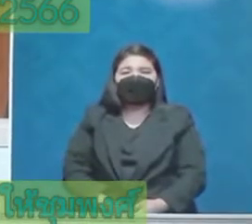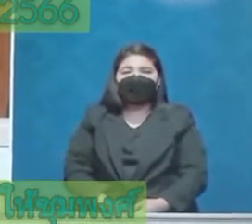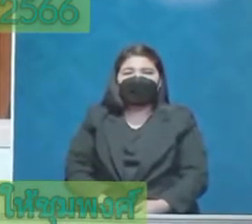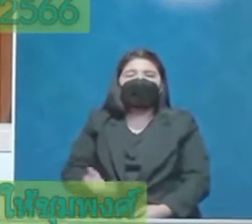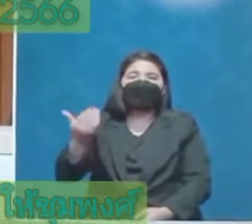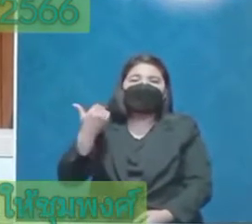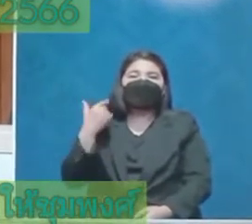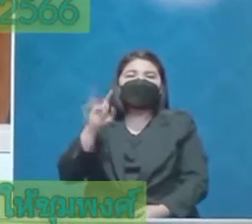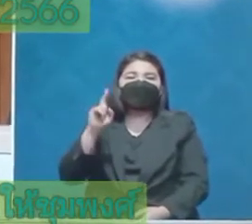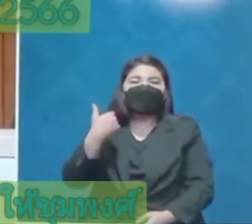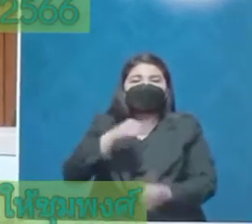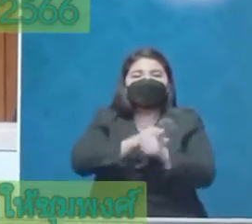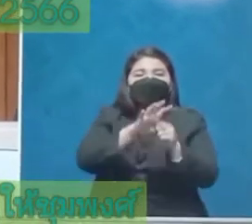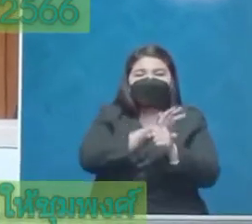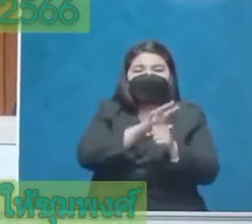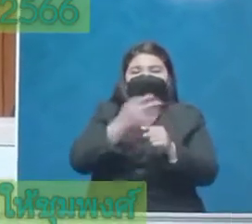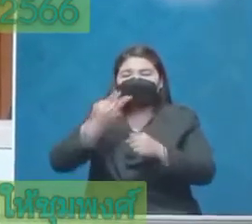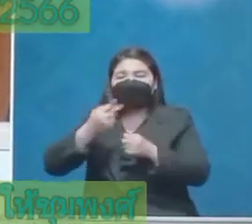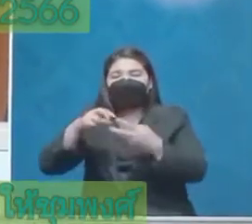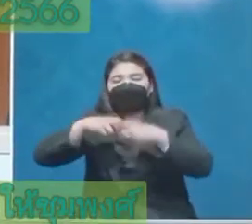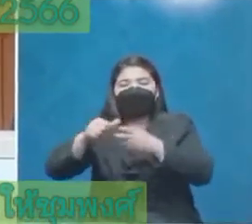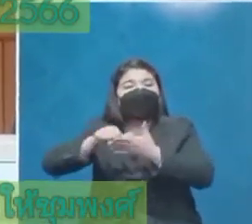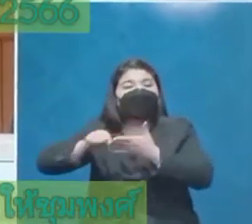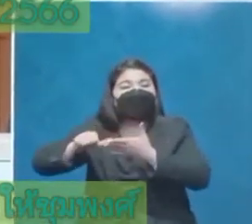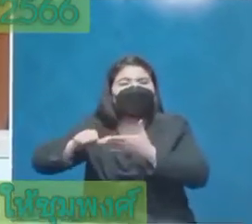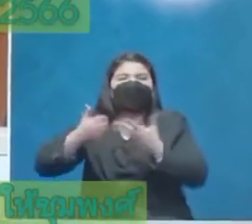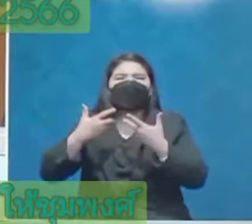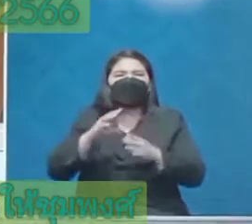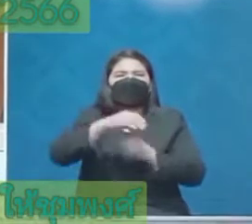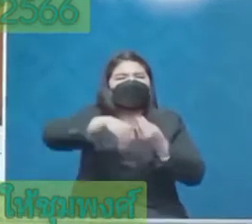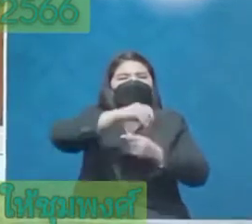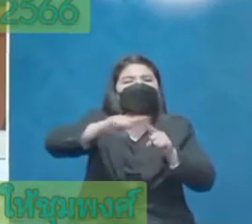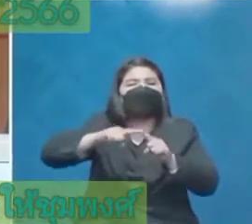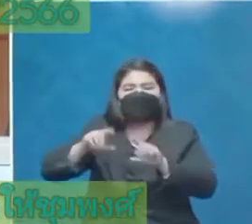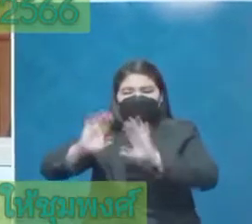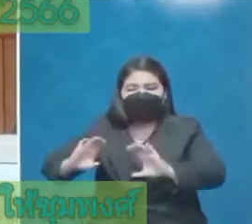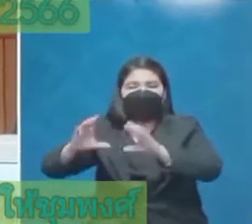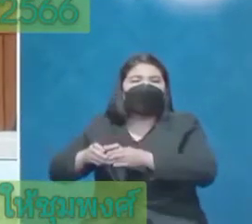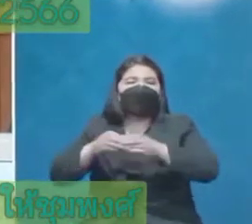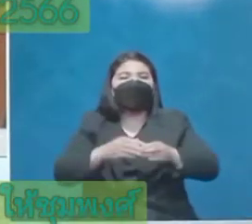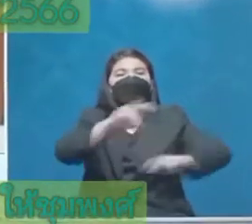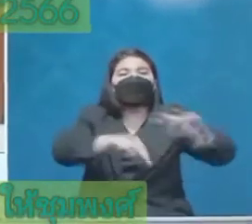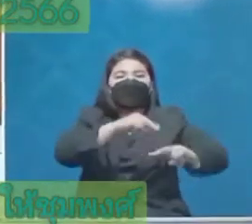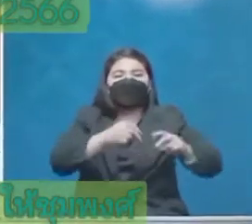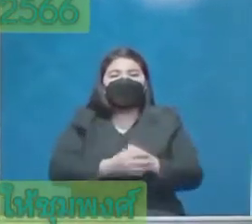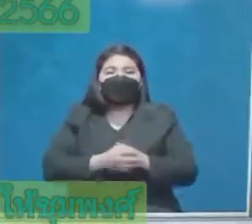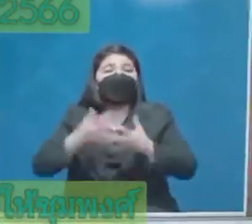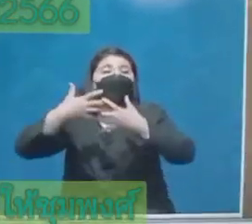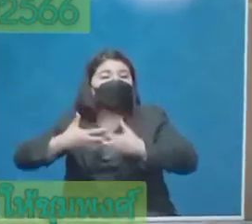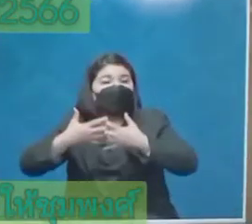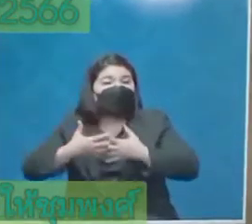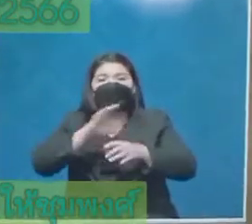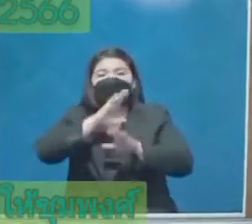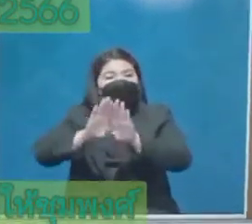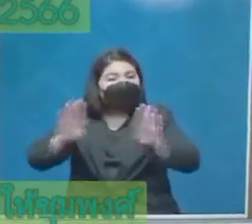ทั้งในเรื่องของโควิดทั้งเรื่องการดูแลแก้ปัญหาความเดือดร้อนทุกธุรกิจรัฐบาลก็เข้าไปดูแลโรงงานอุตสาหกรรมเราก็เข้าไปดูแลให้สามาร